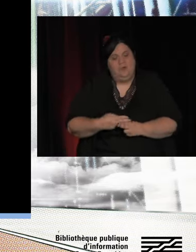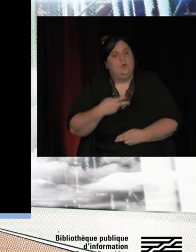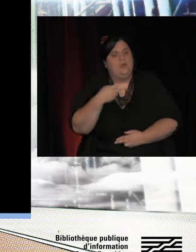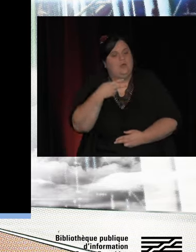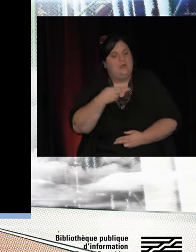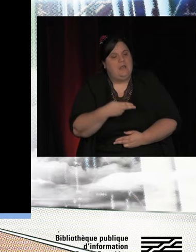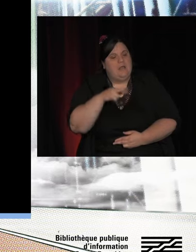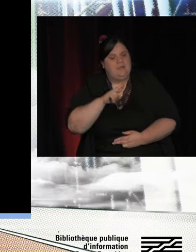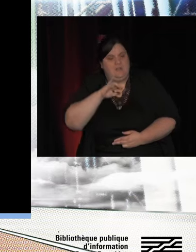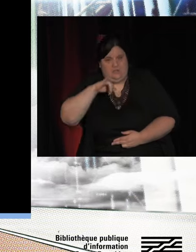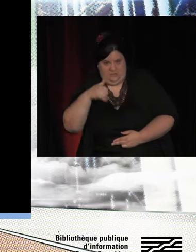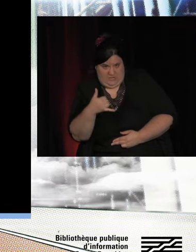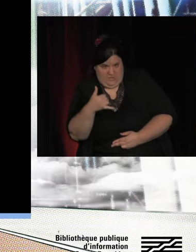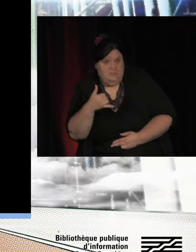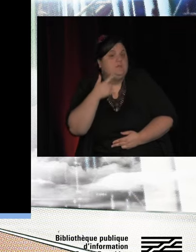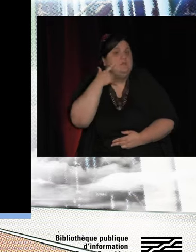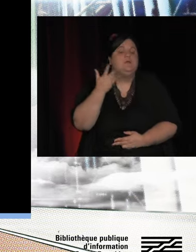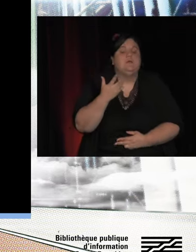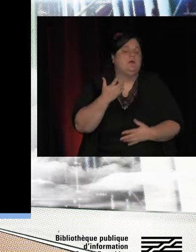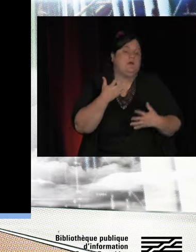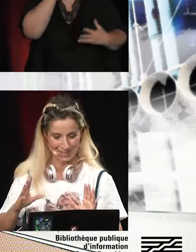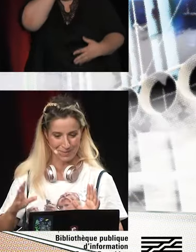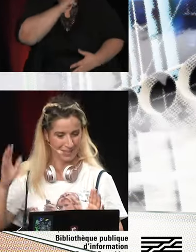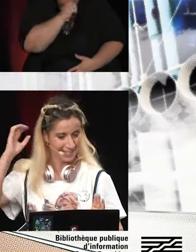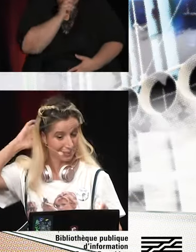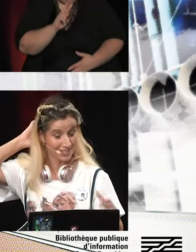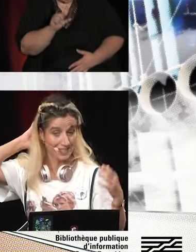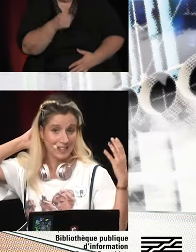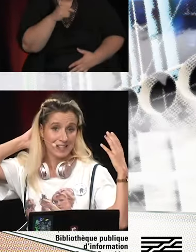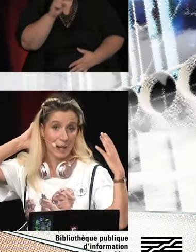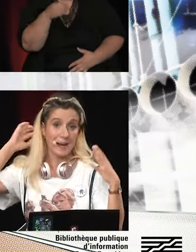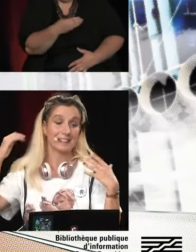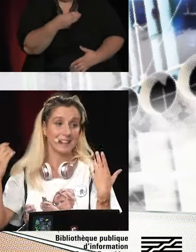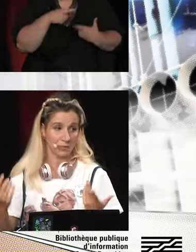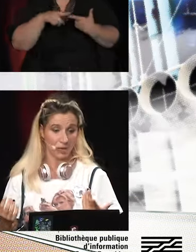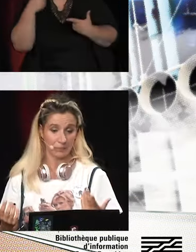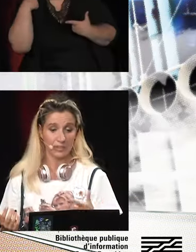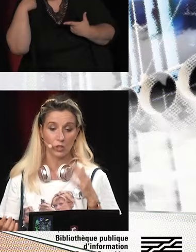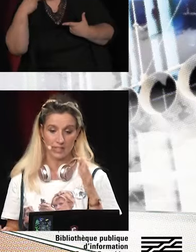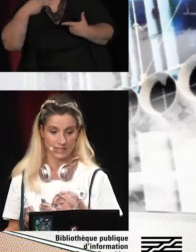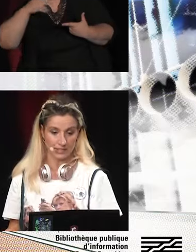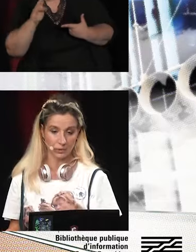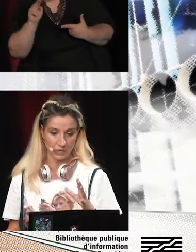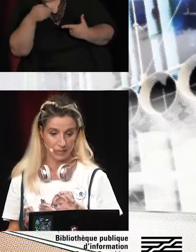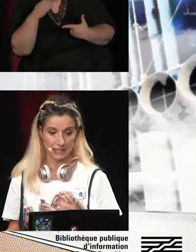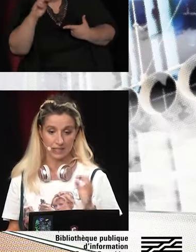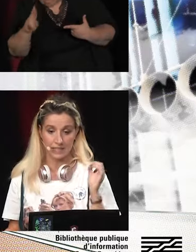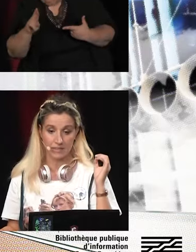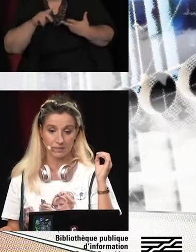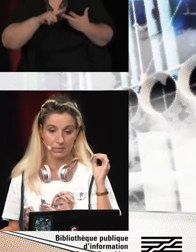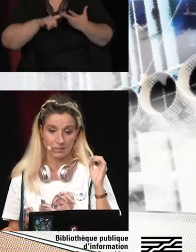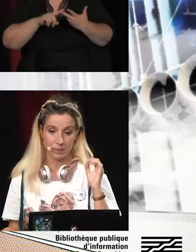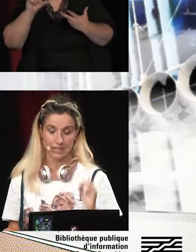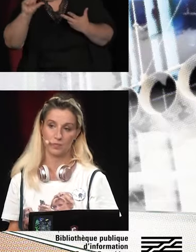c'est Random Number Generator, enfin à peu près ça. Donc c'est la part d'aléatoire. Et dans Tintin au Tibet, il